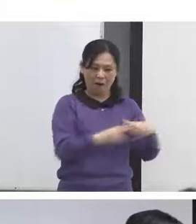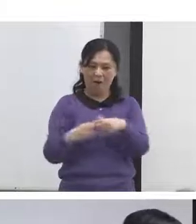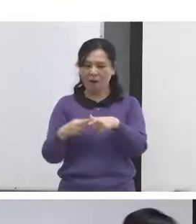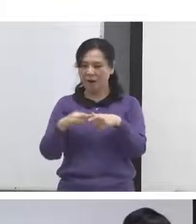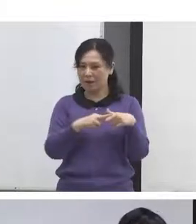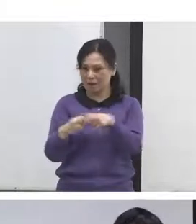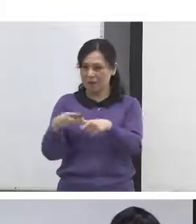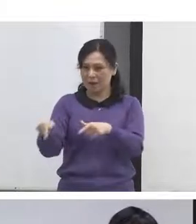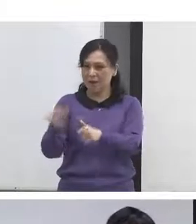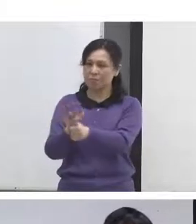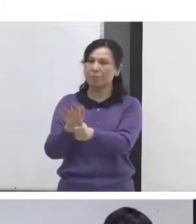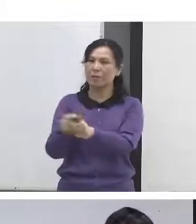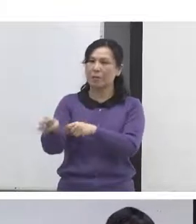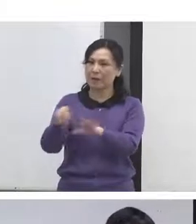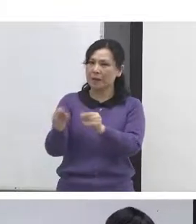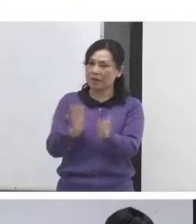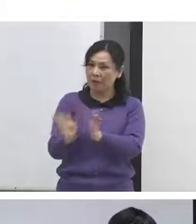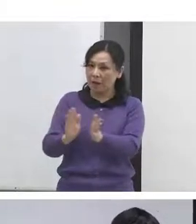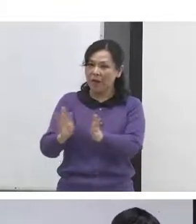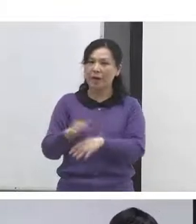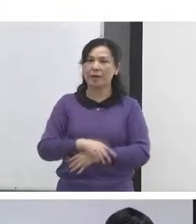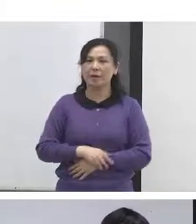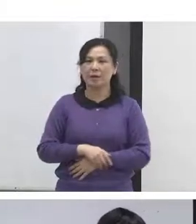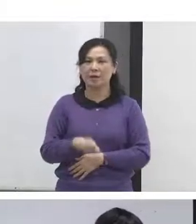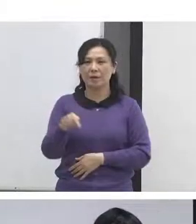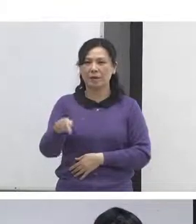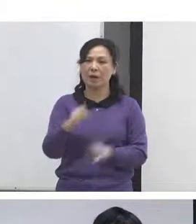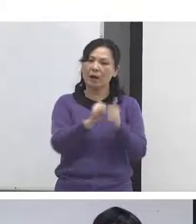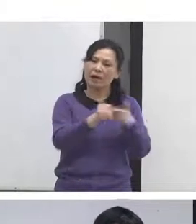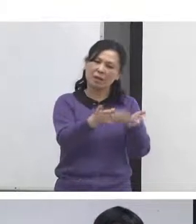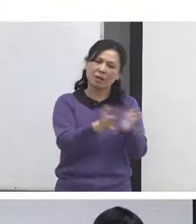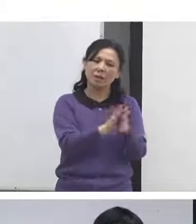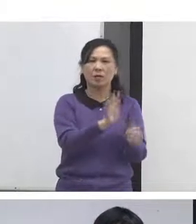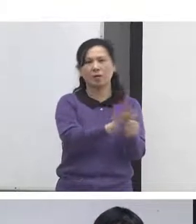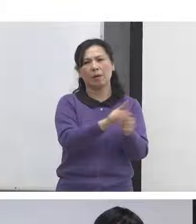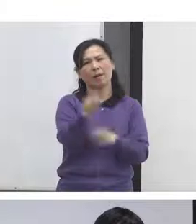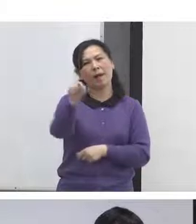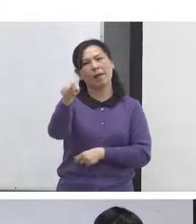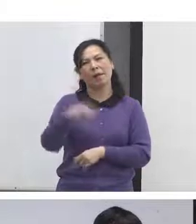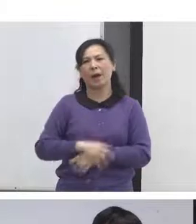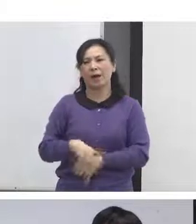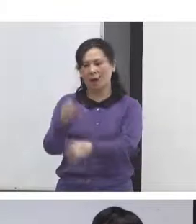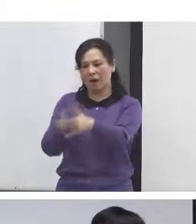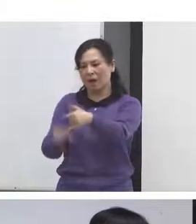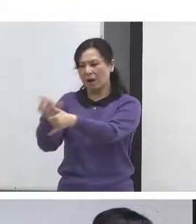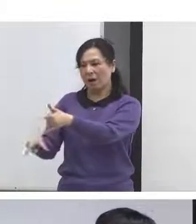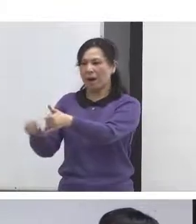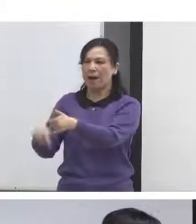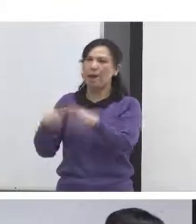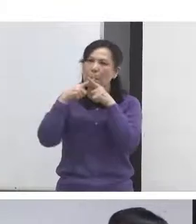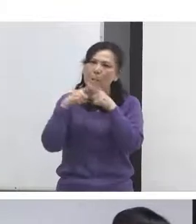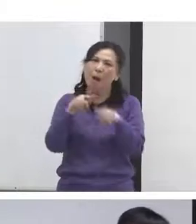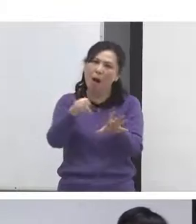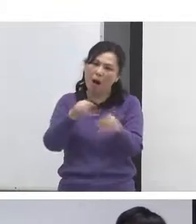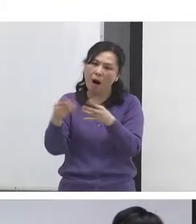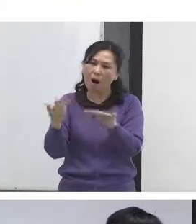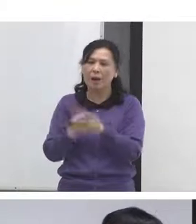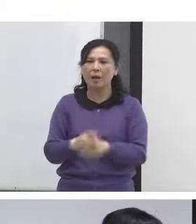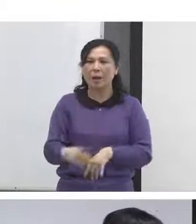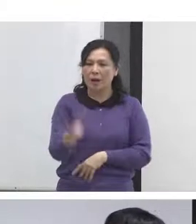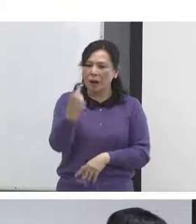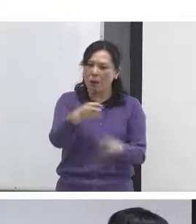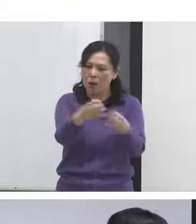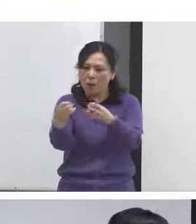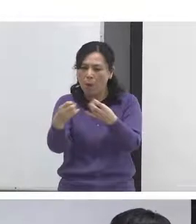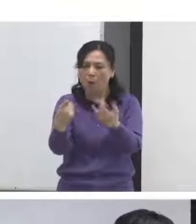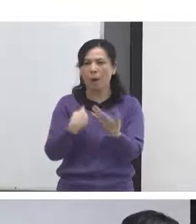做资料清理。那这比较没办法，一开始就找社群协助，因为中间涉及很多个资，然后又需要很快速的去讨论，所以那